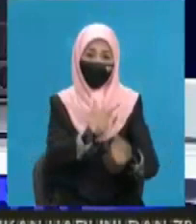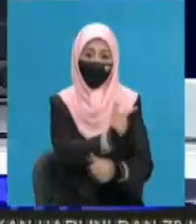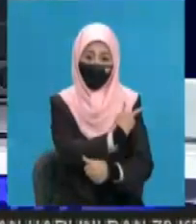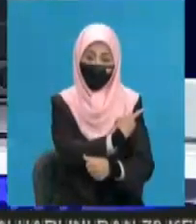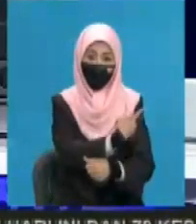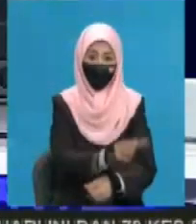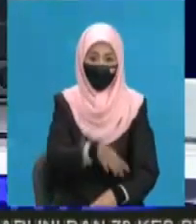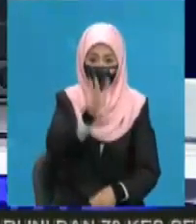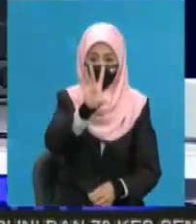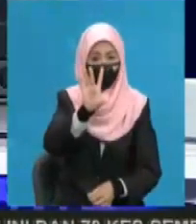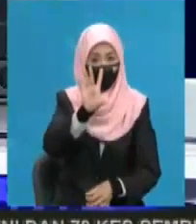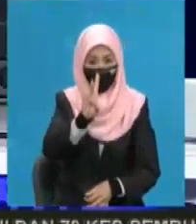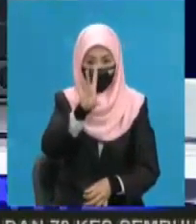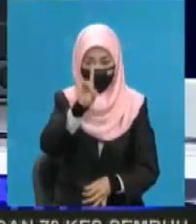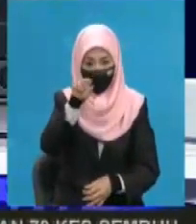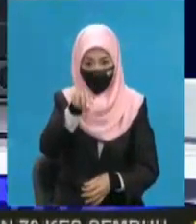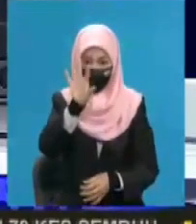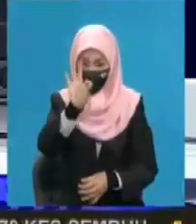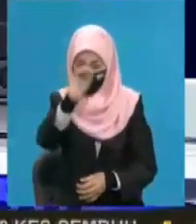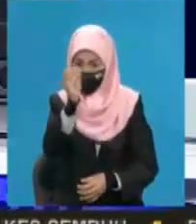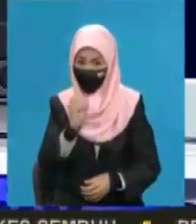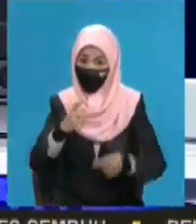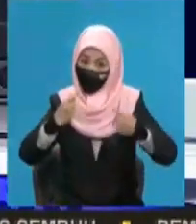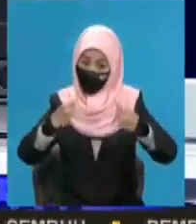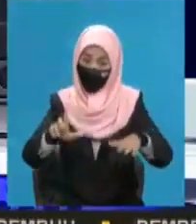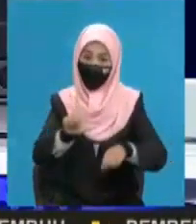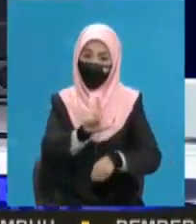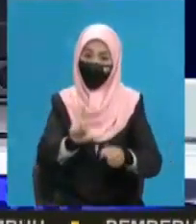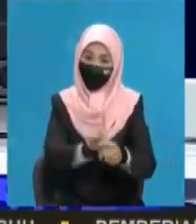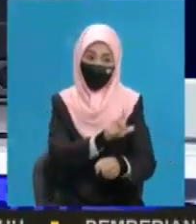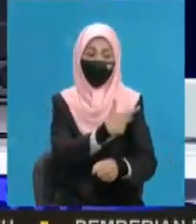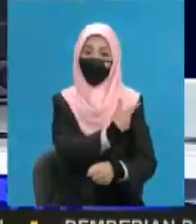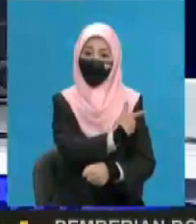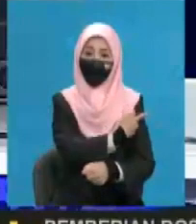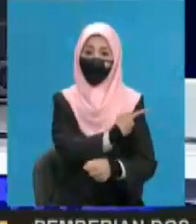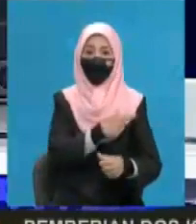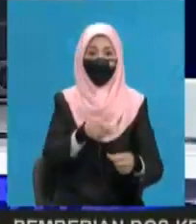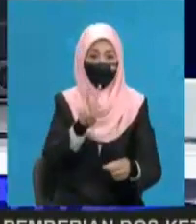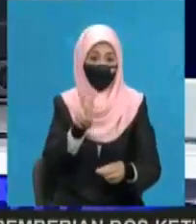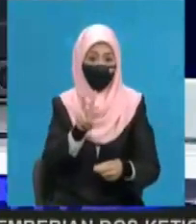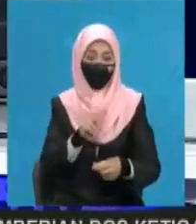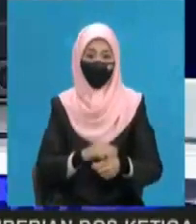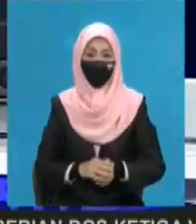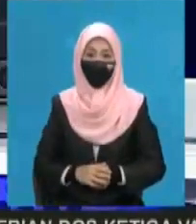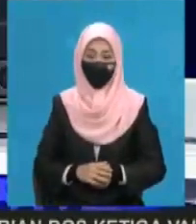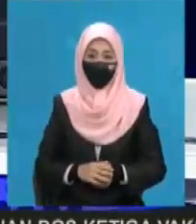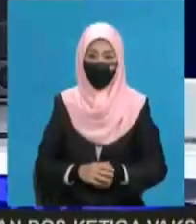mereka d78 koploan 900 lagi telah meledakkan dua dosis vaksin namun